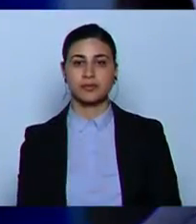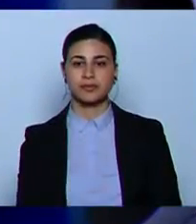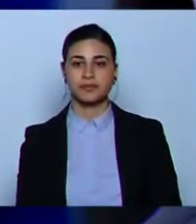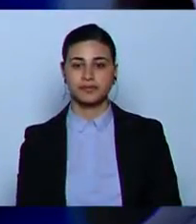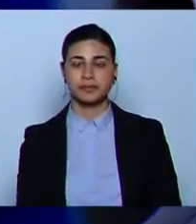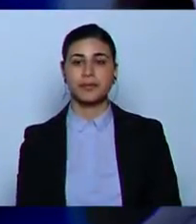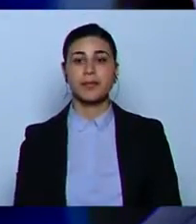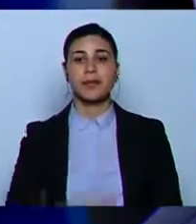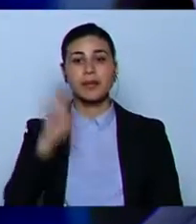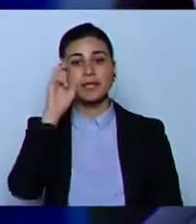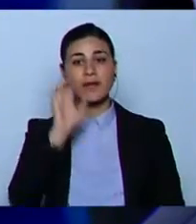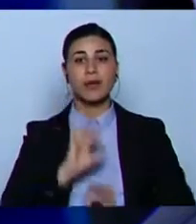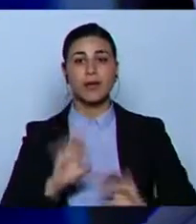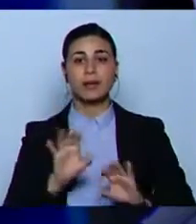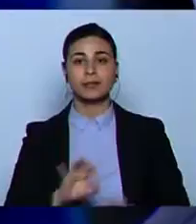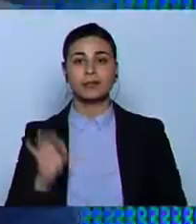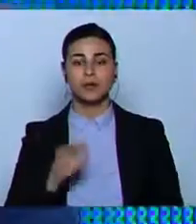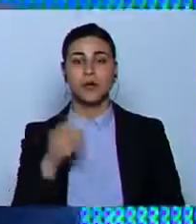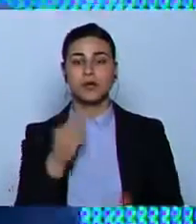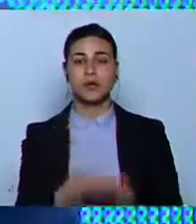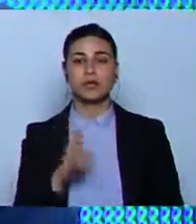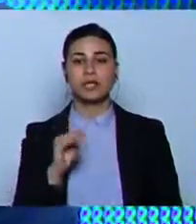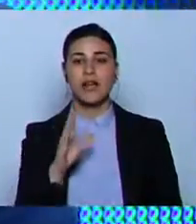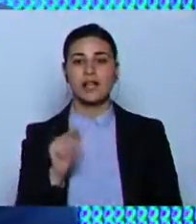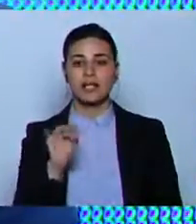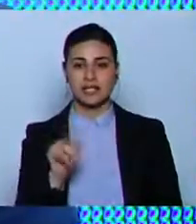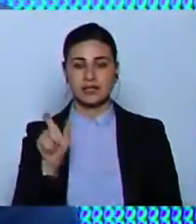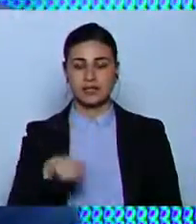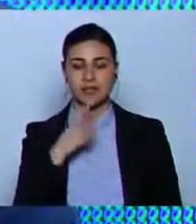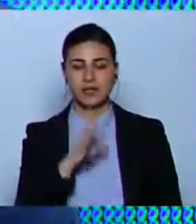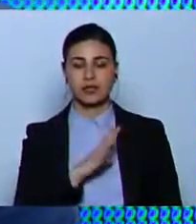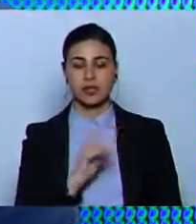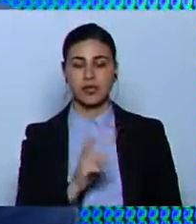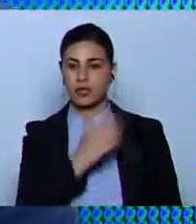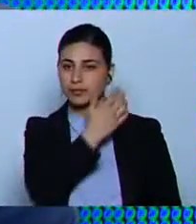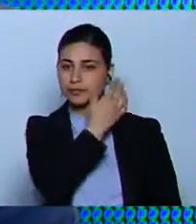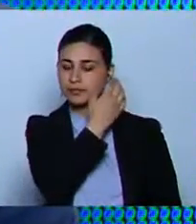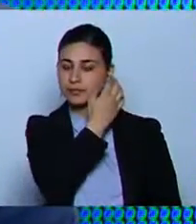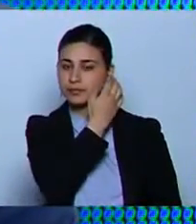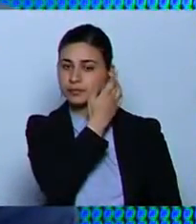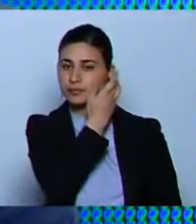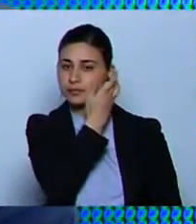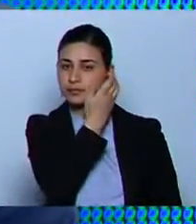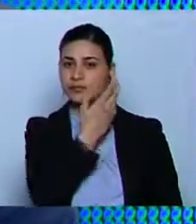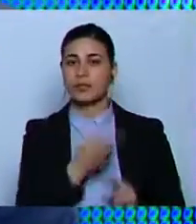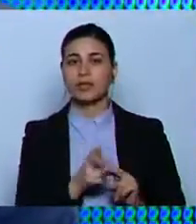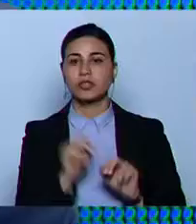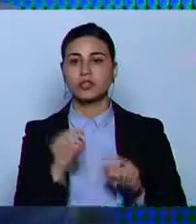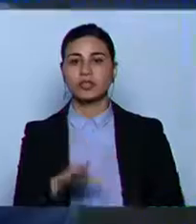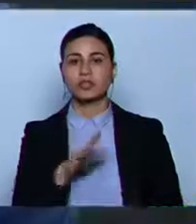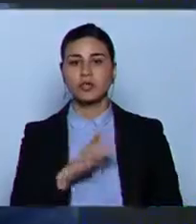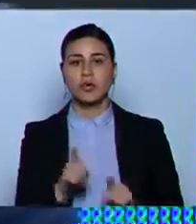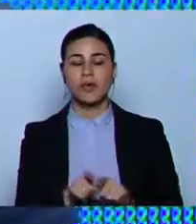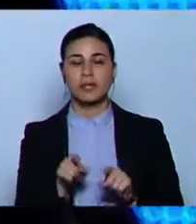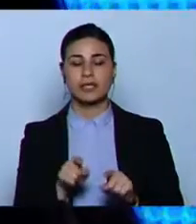ხოლო მთავრობის განცხადებული გეგმა, რომელზეც ბატონმა დავითმა მელუა მახსენა, რომ ეს შესაძლებელია იყოს და განიხილება